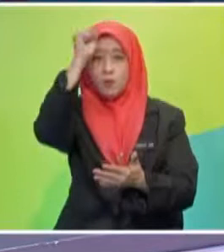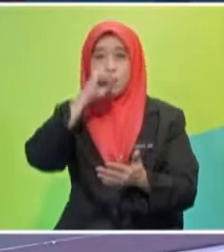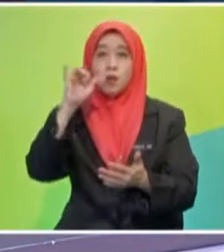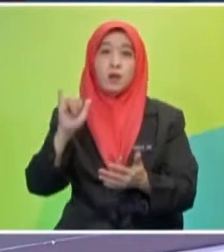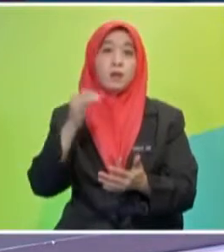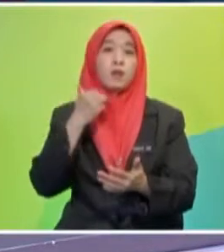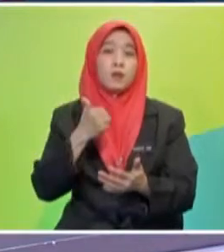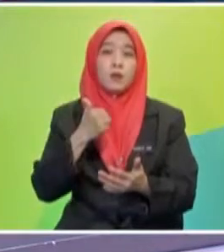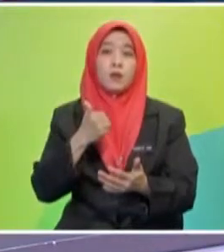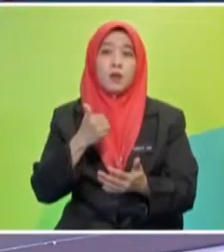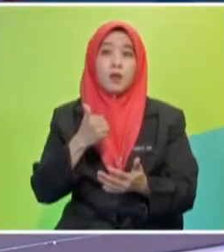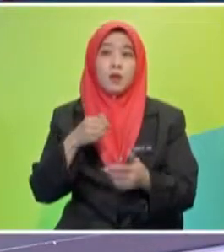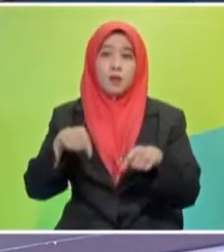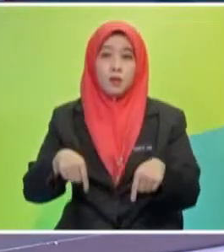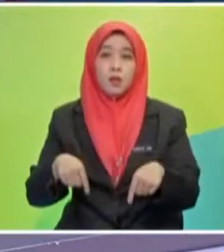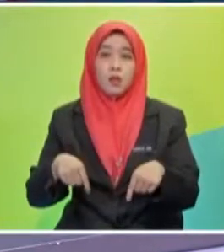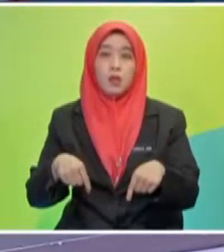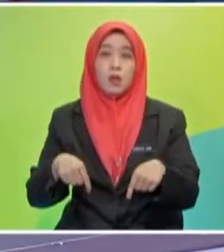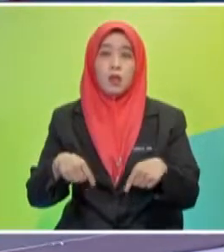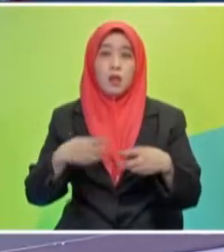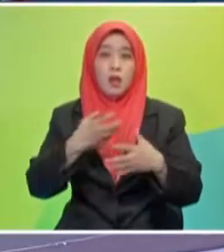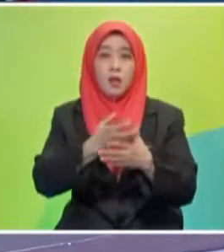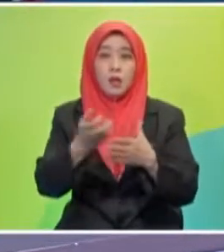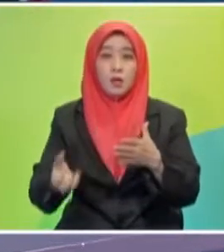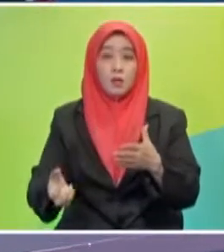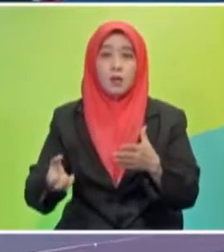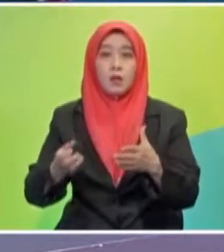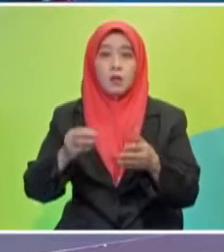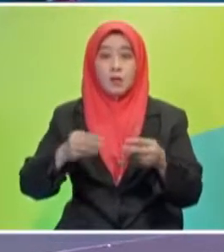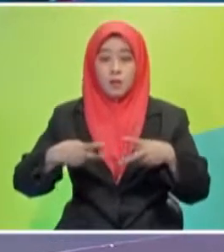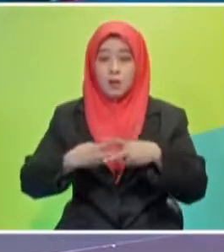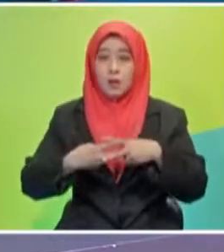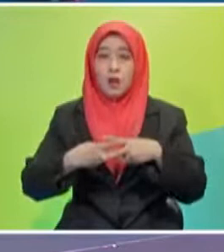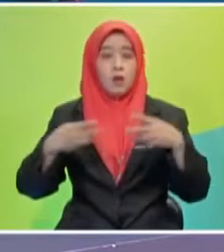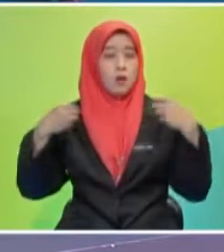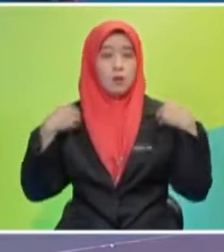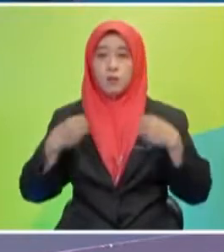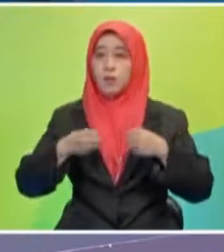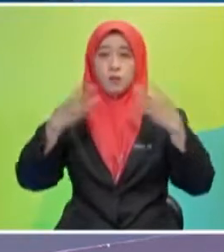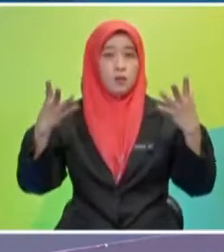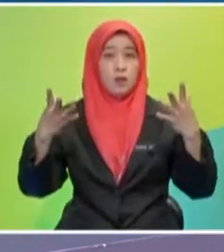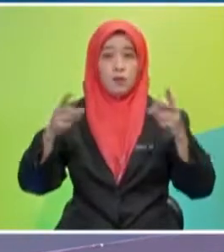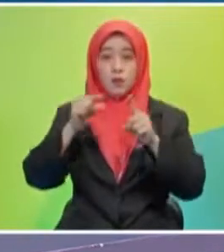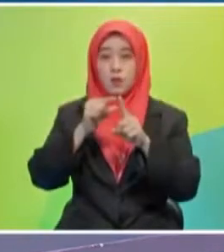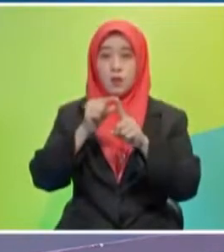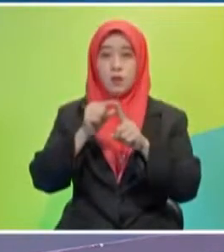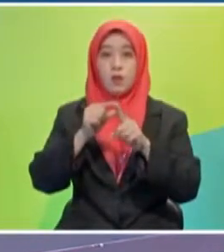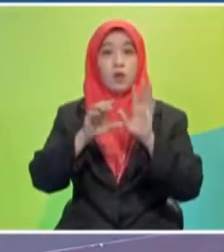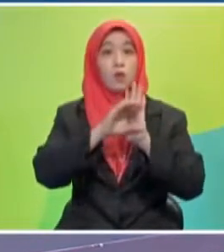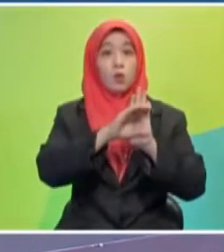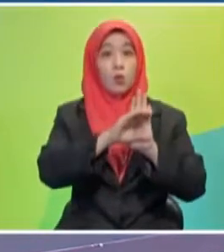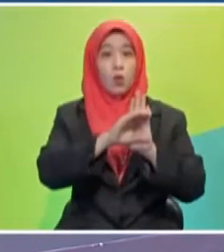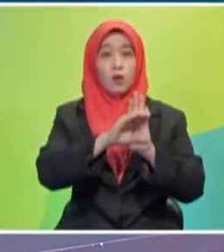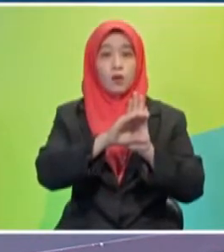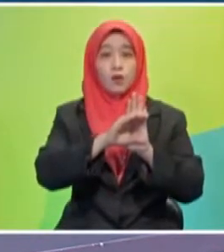e5ec sejenis sebenarnya di rumah ada banyak perkakas yang digunakan sebagai contoh Hai